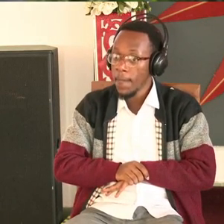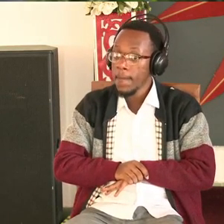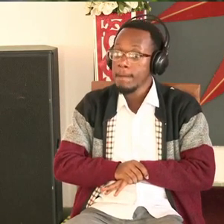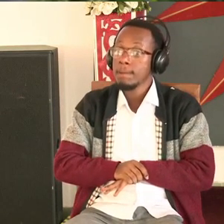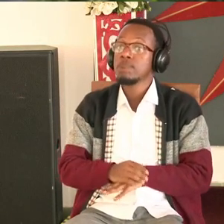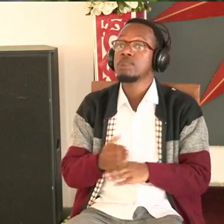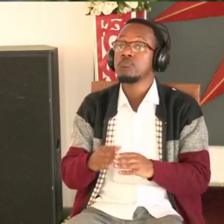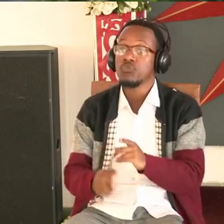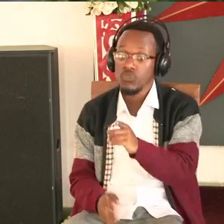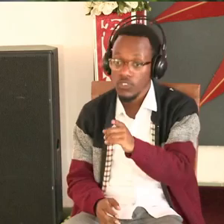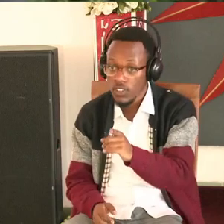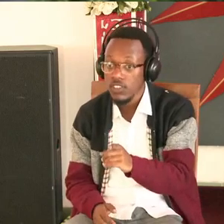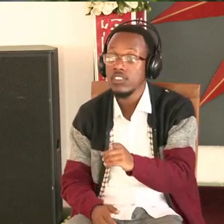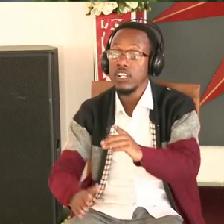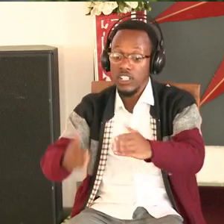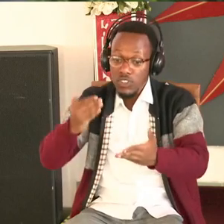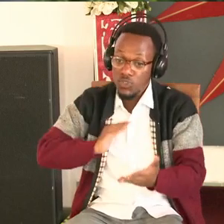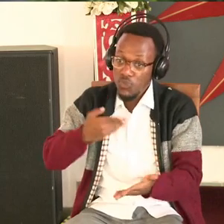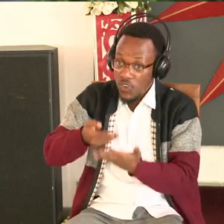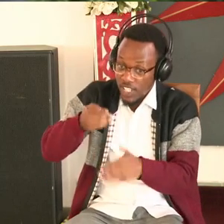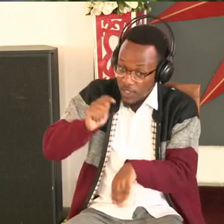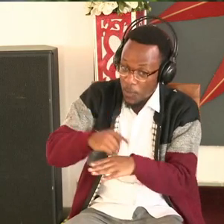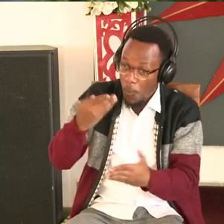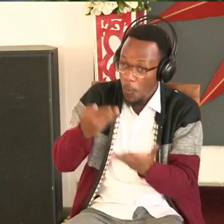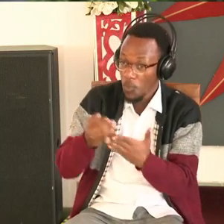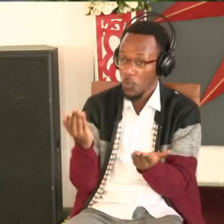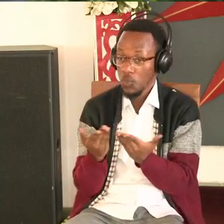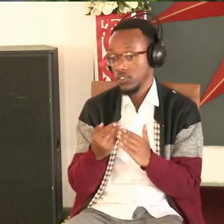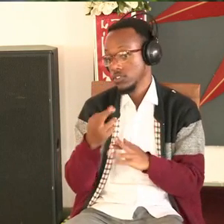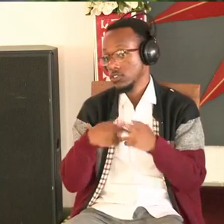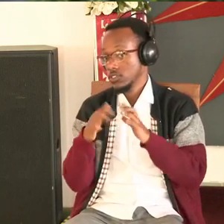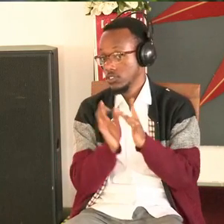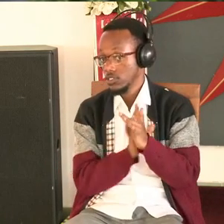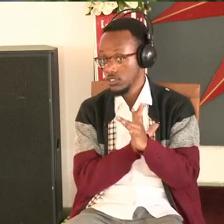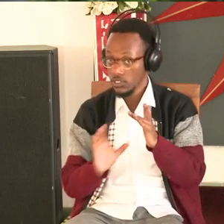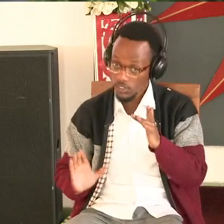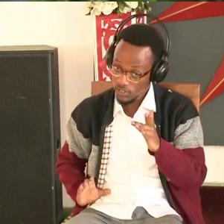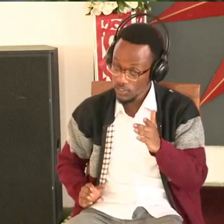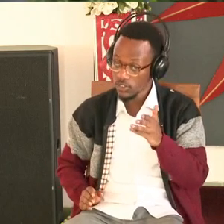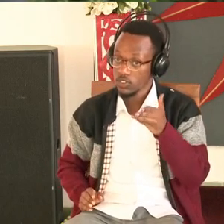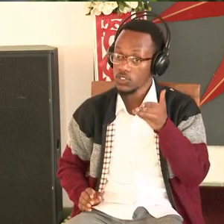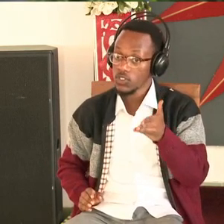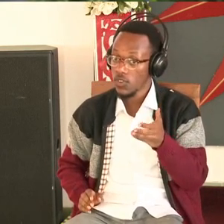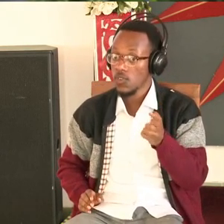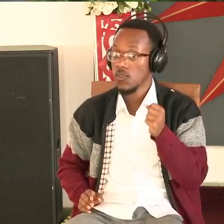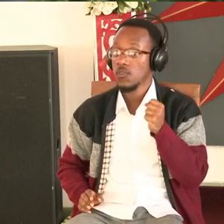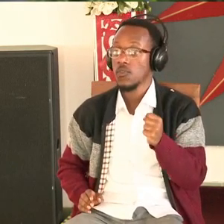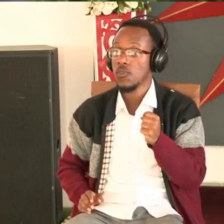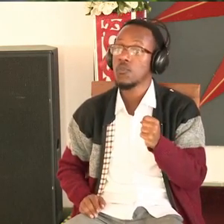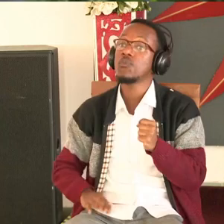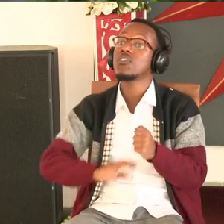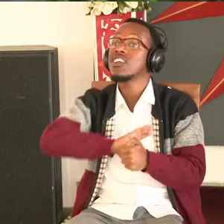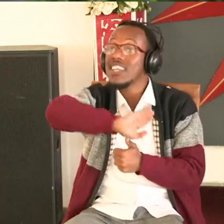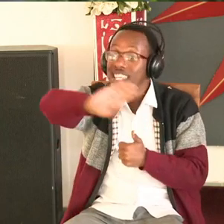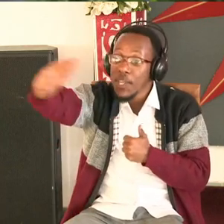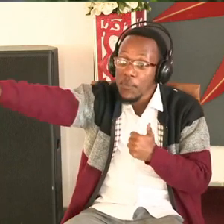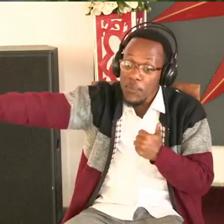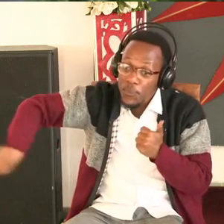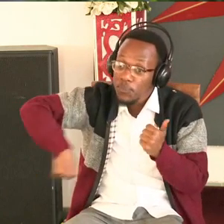point rwose tugeze avant le retour de Jésus Christ kuri ingingo rwose mbere yo kugaruka kwa Yesu Kristo